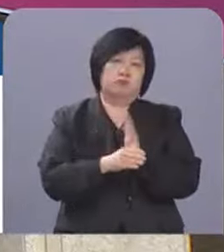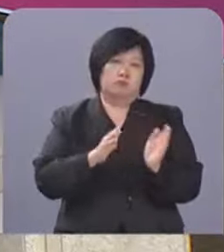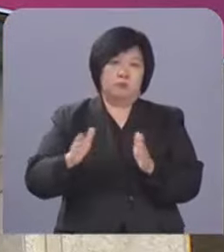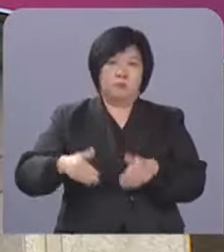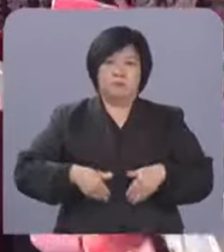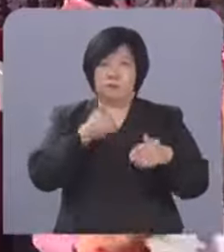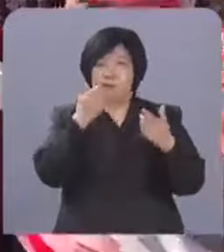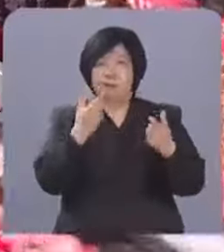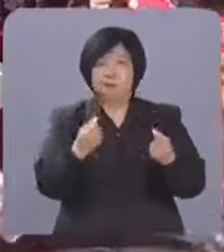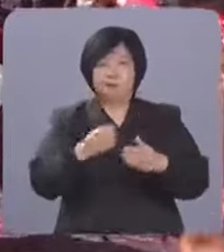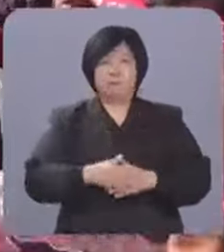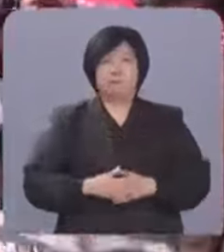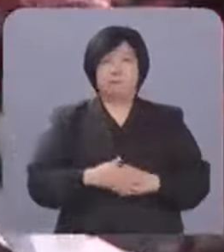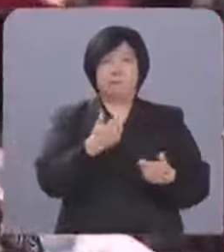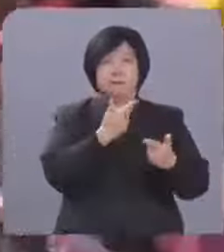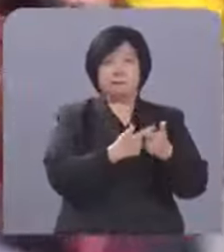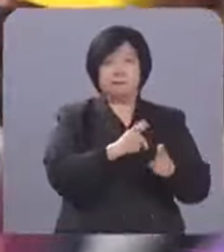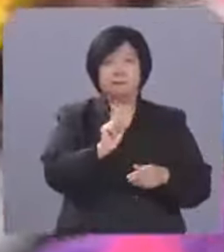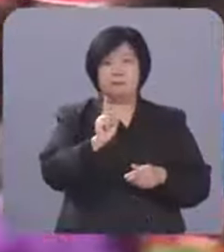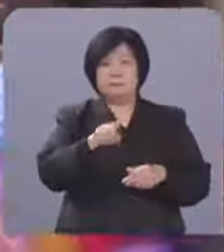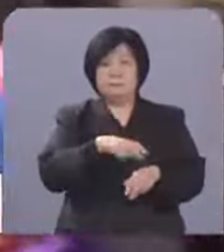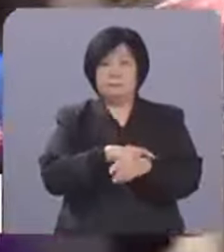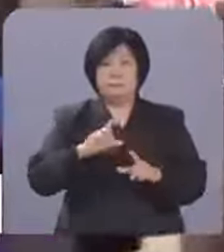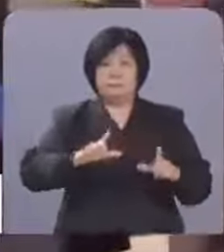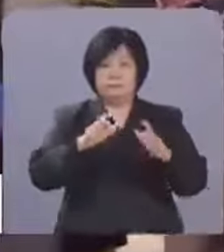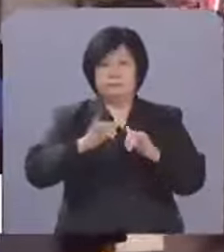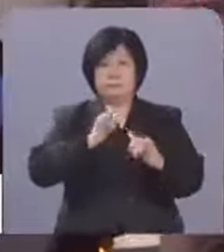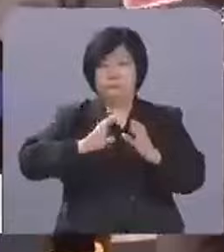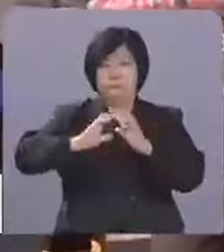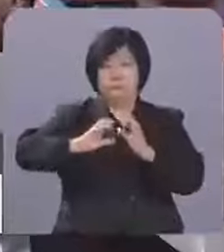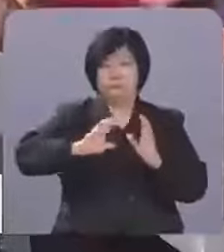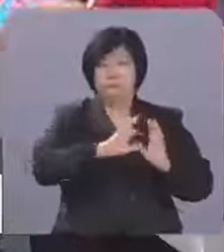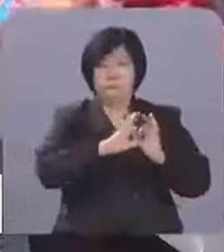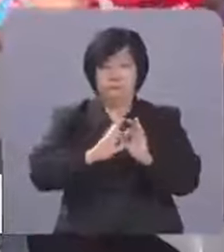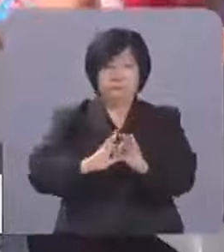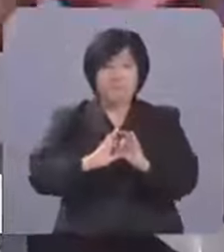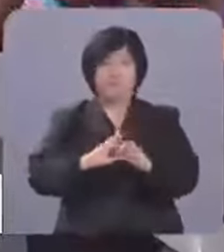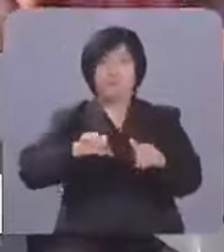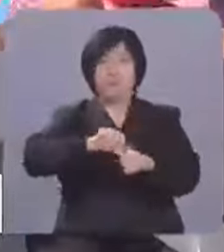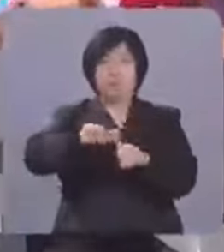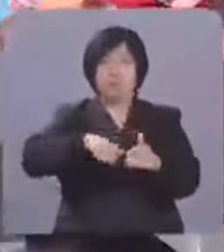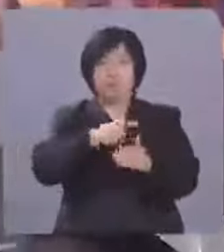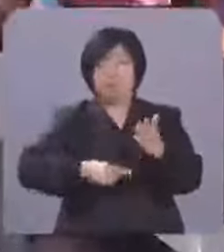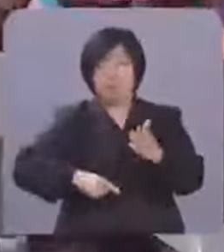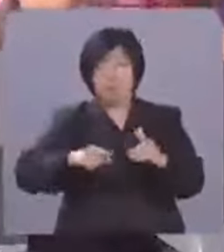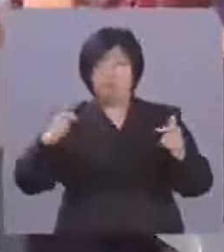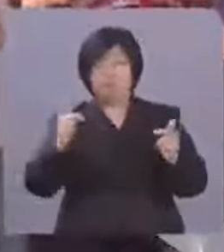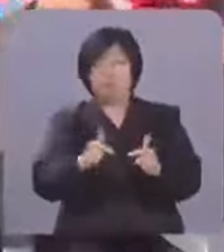봅니다. 부산시는 기장군 주민들과 소통을 이어가면서 환경